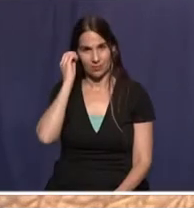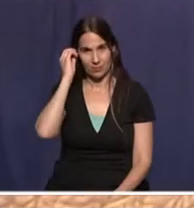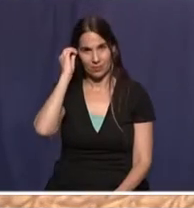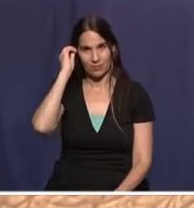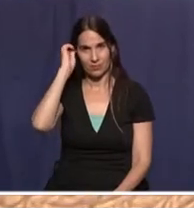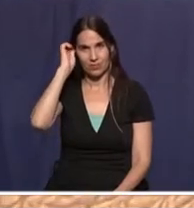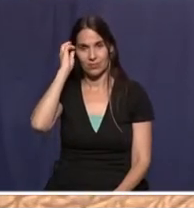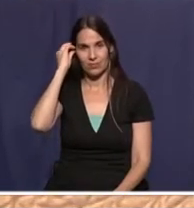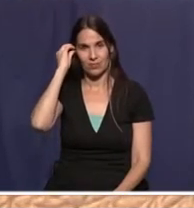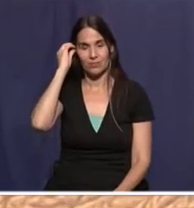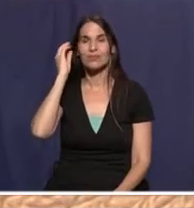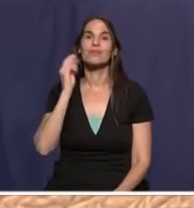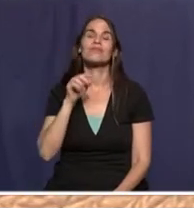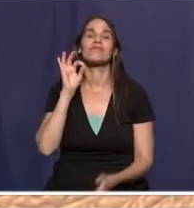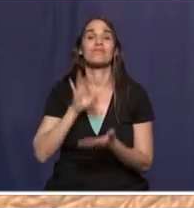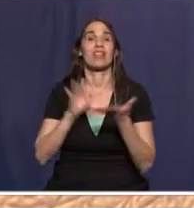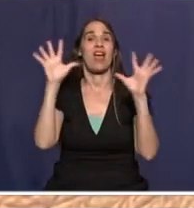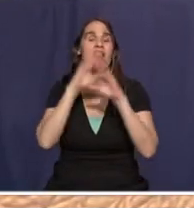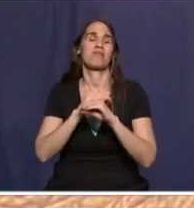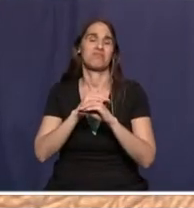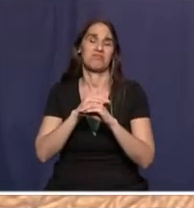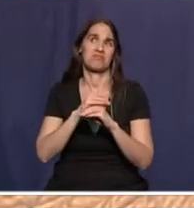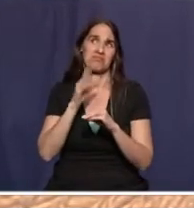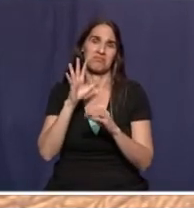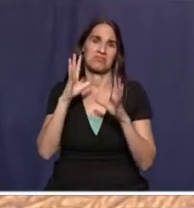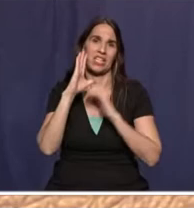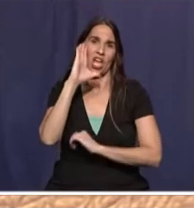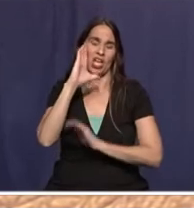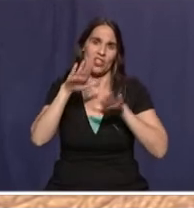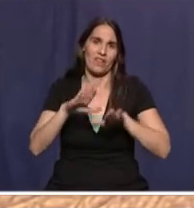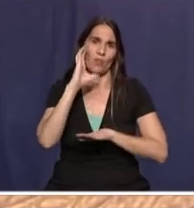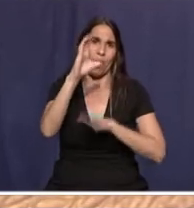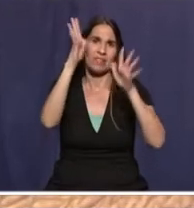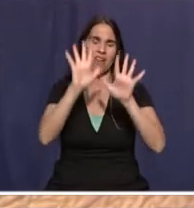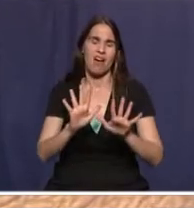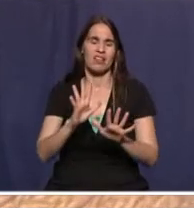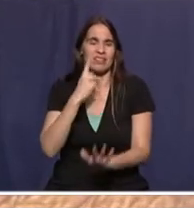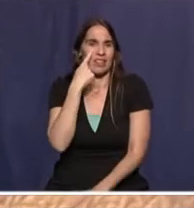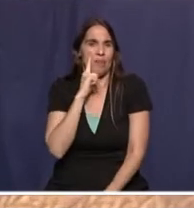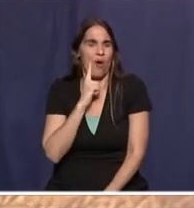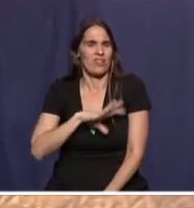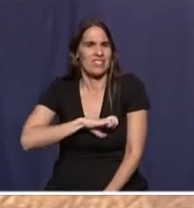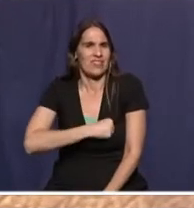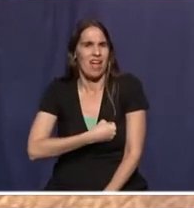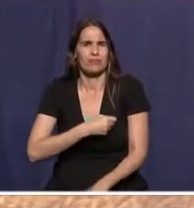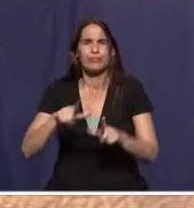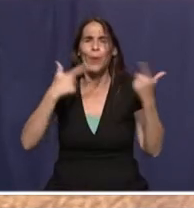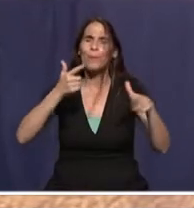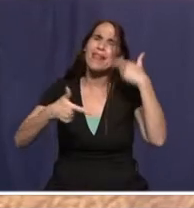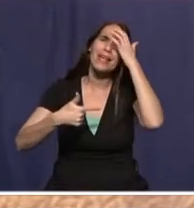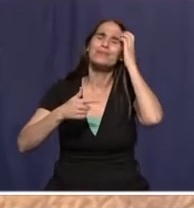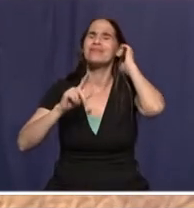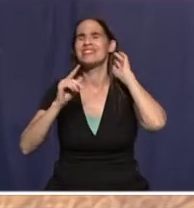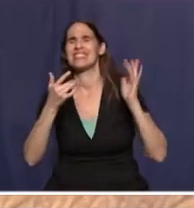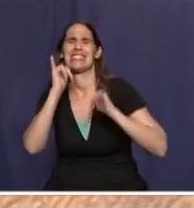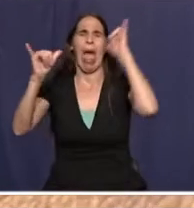זה היה עוד לילה, בו ישבתי מול המסך, המדמעות בעיניים וצביטה חזקה בלב. באולפנים מתלהטים קרבות על